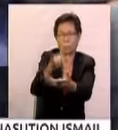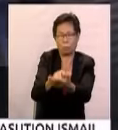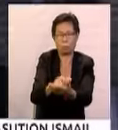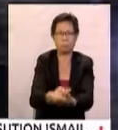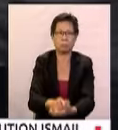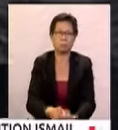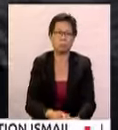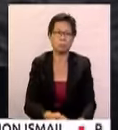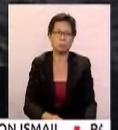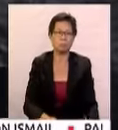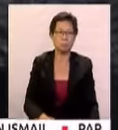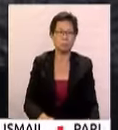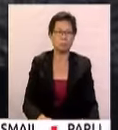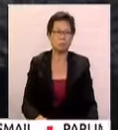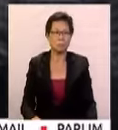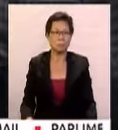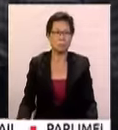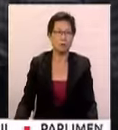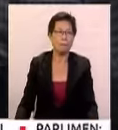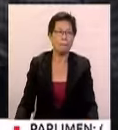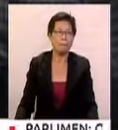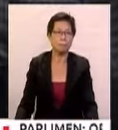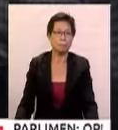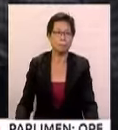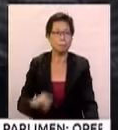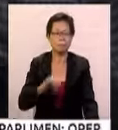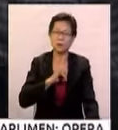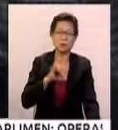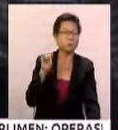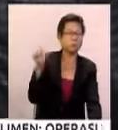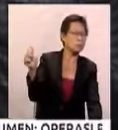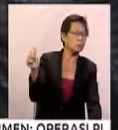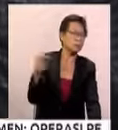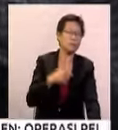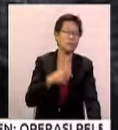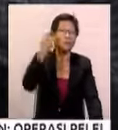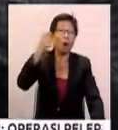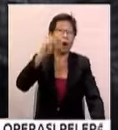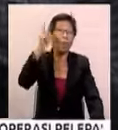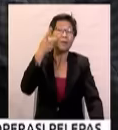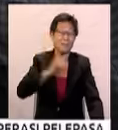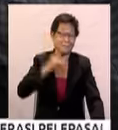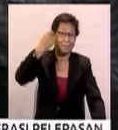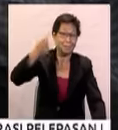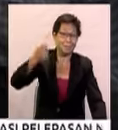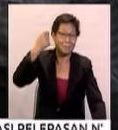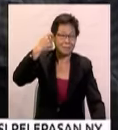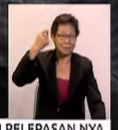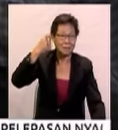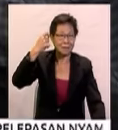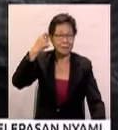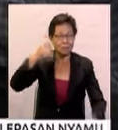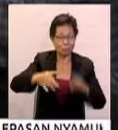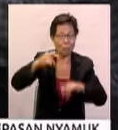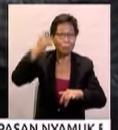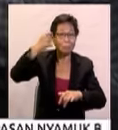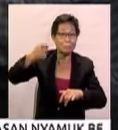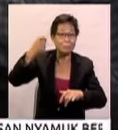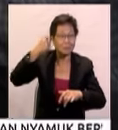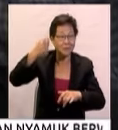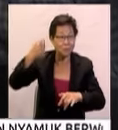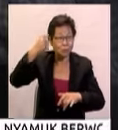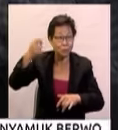Saya dah sebut dalam kenyataan awal. Saya serahkan kepada Ruh Allah, kalau dia bersalah, dia akan